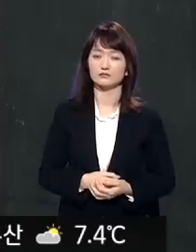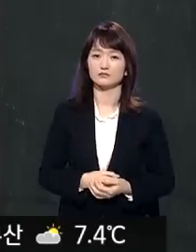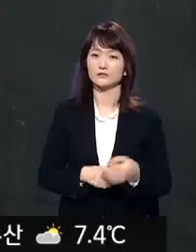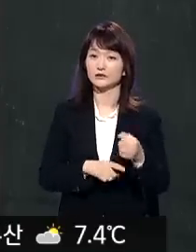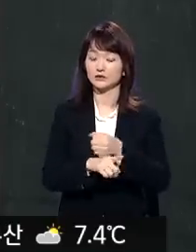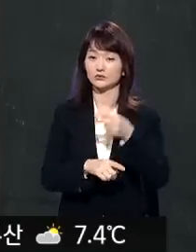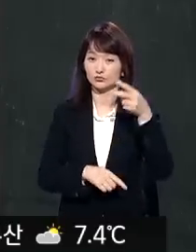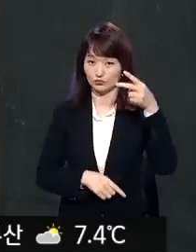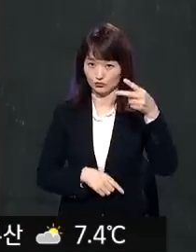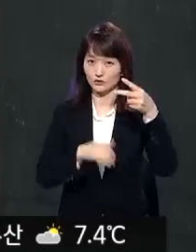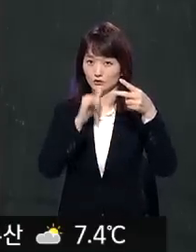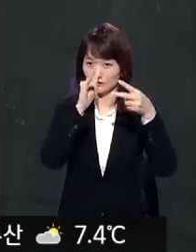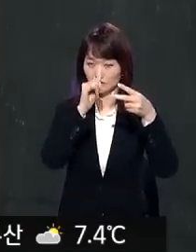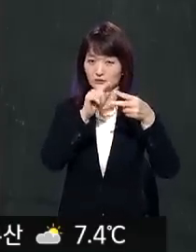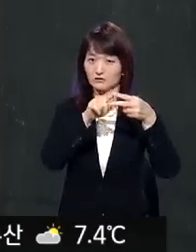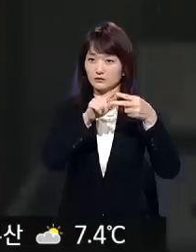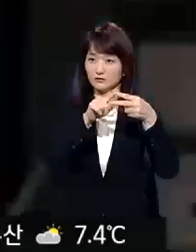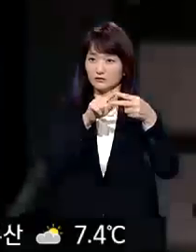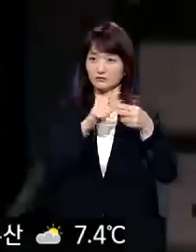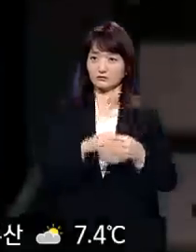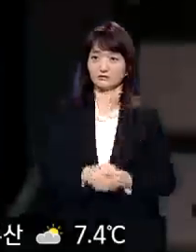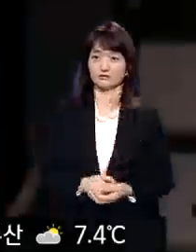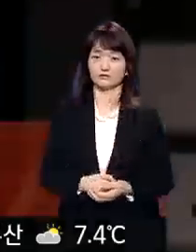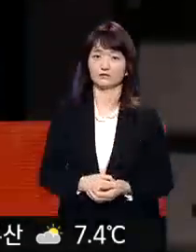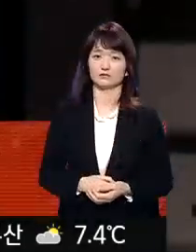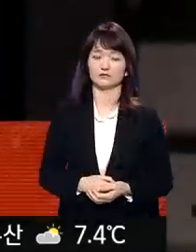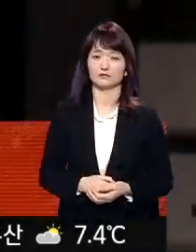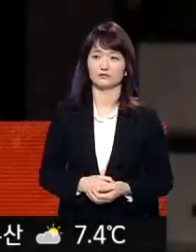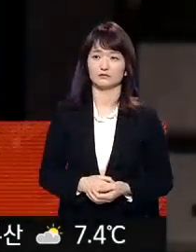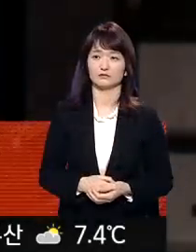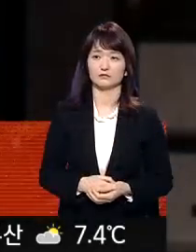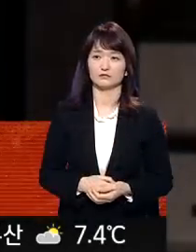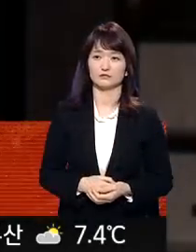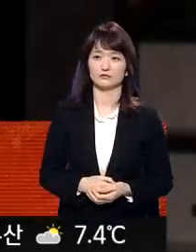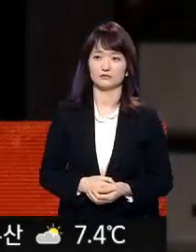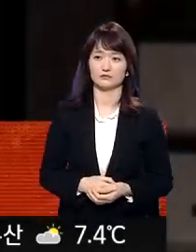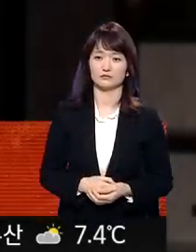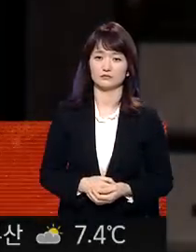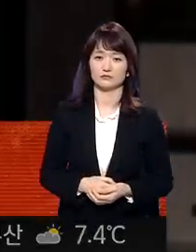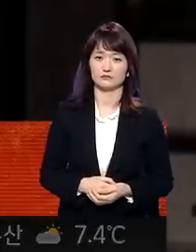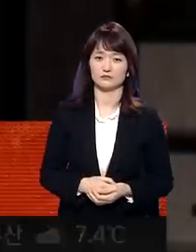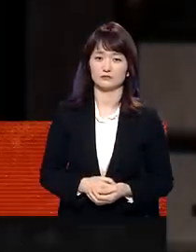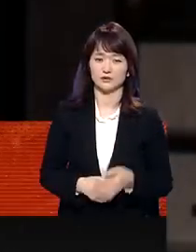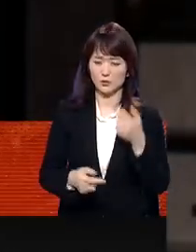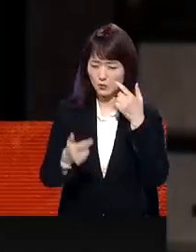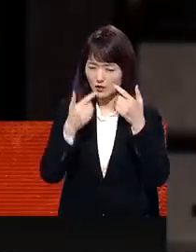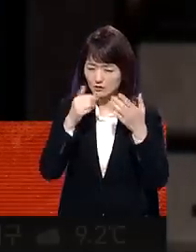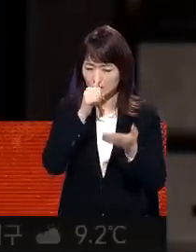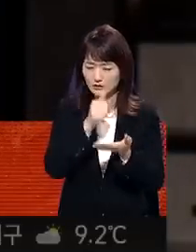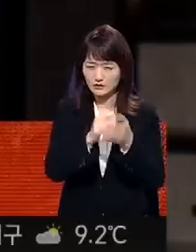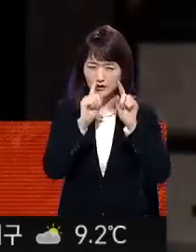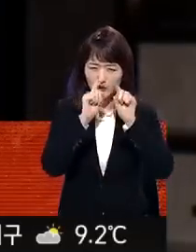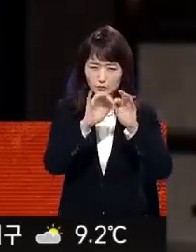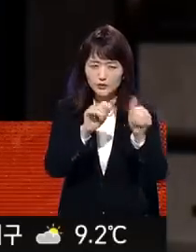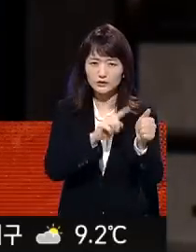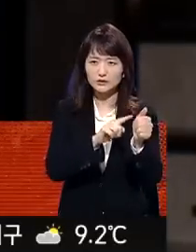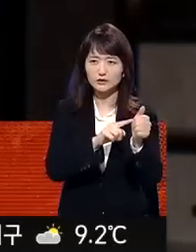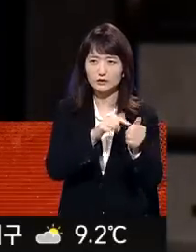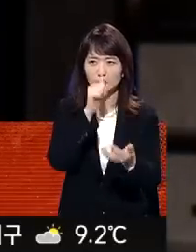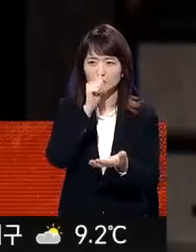가지 정도로 살필 수 있는데, 저희들이 뭐 최유력 용의자, 뭐 유주얼 스펙트라고 이야기를 할 때 범죄 현장에